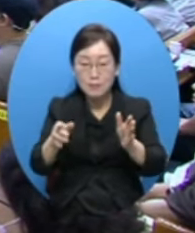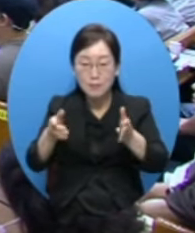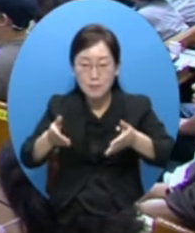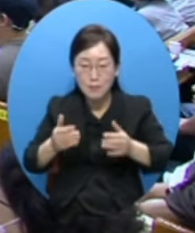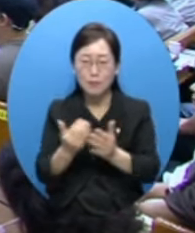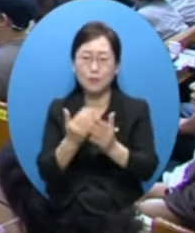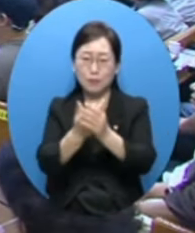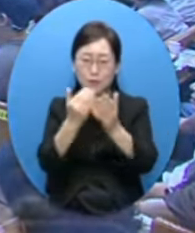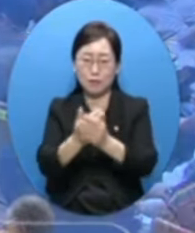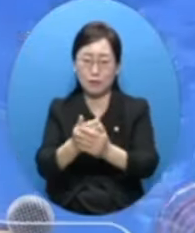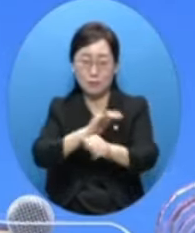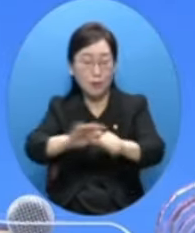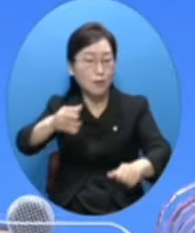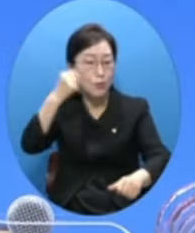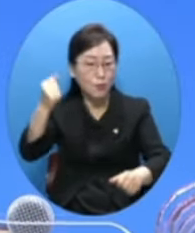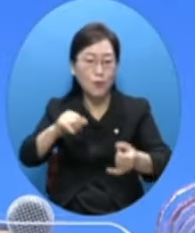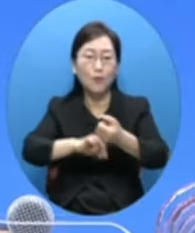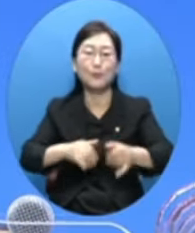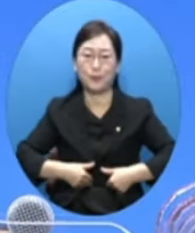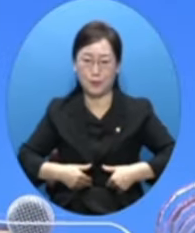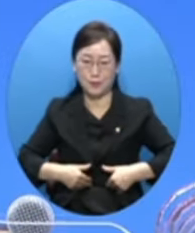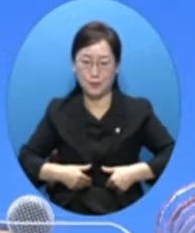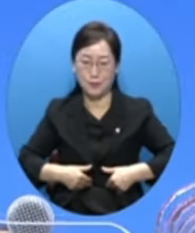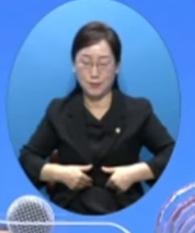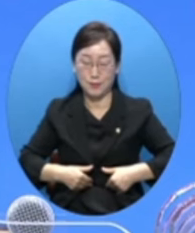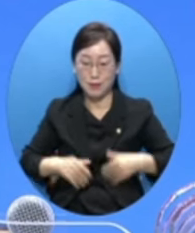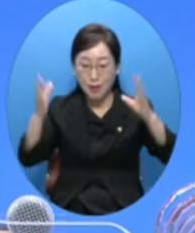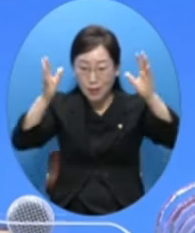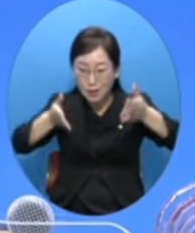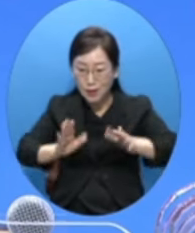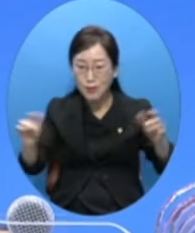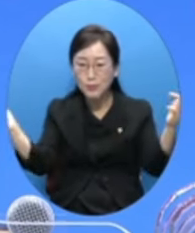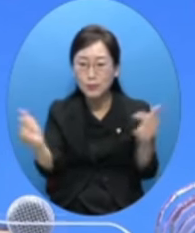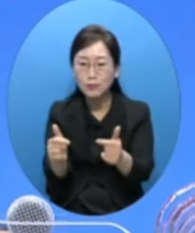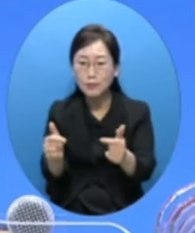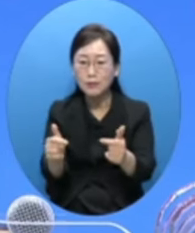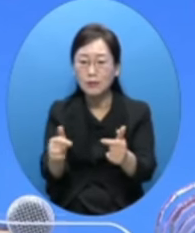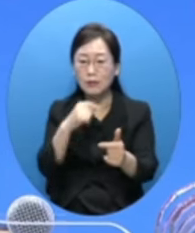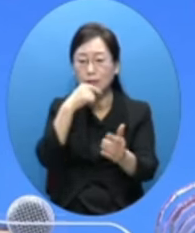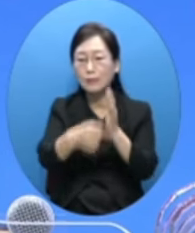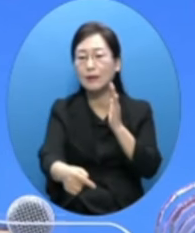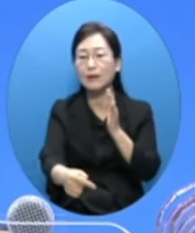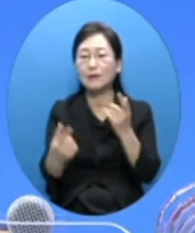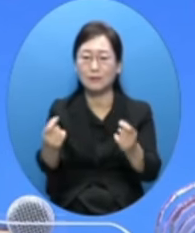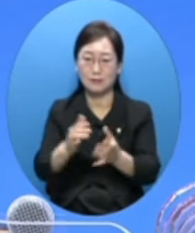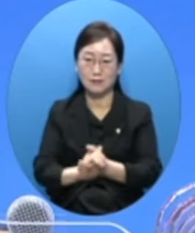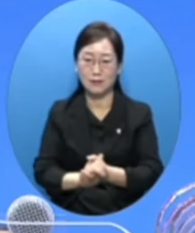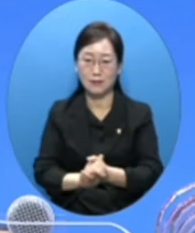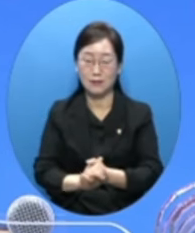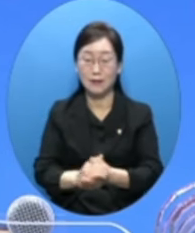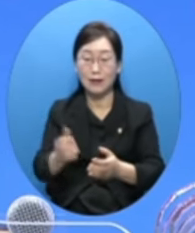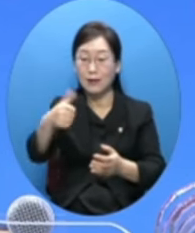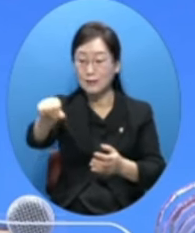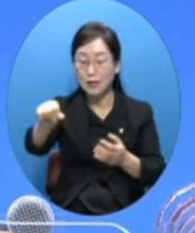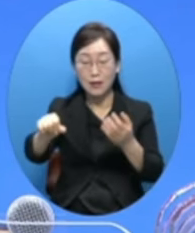것입니다. 저출산은 우리 민족의 재앙입니다. 자녀들이 결혼해서